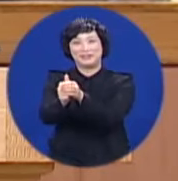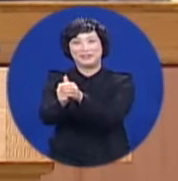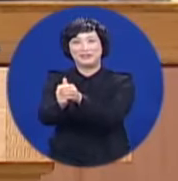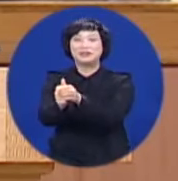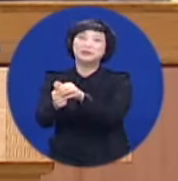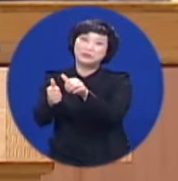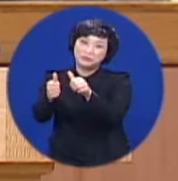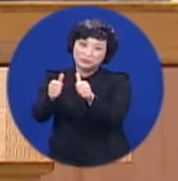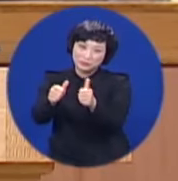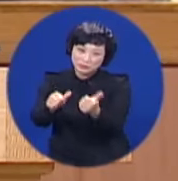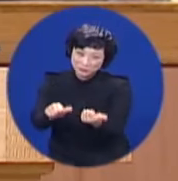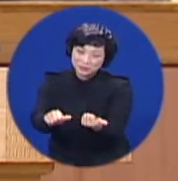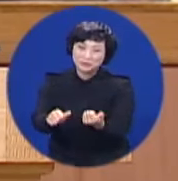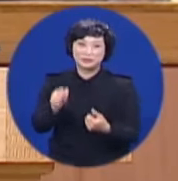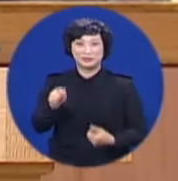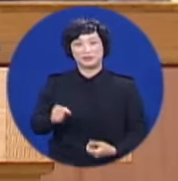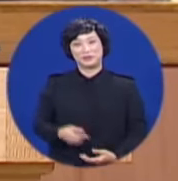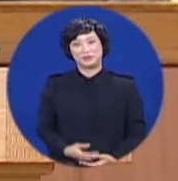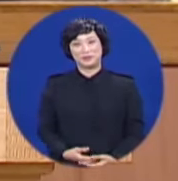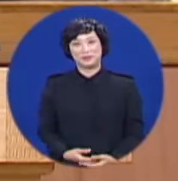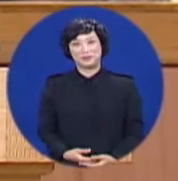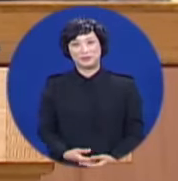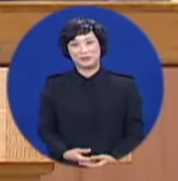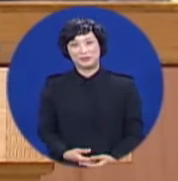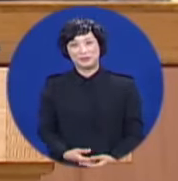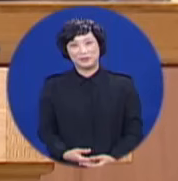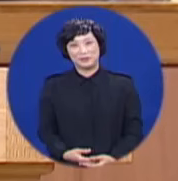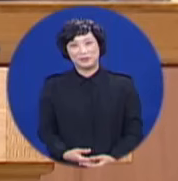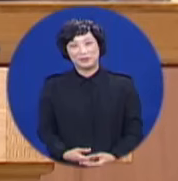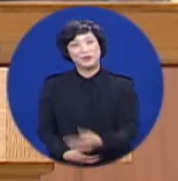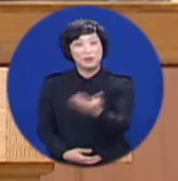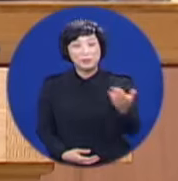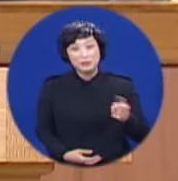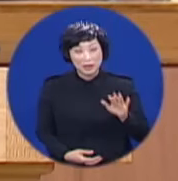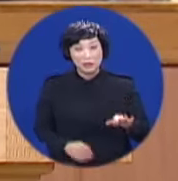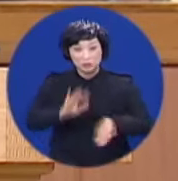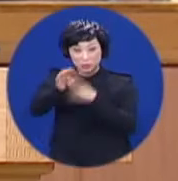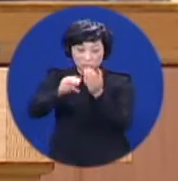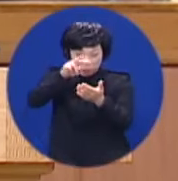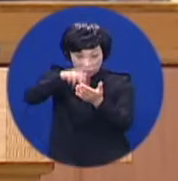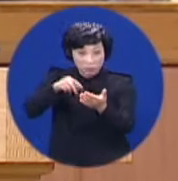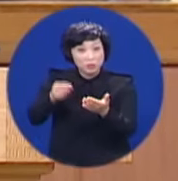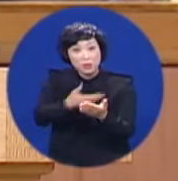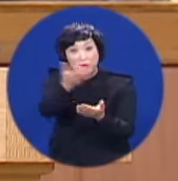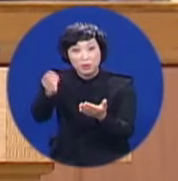짊어지고 죽는 죽음이라는 사실을 성경을 통해서